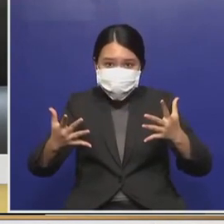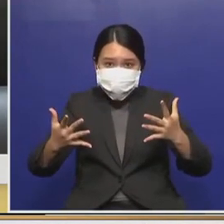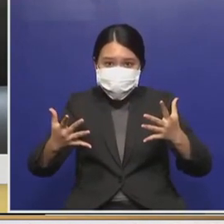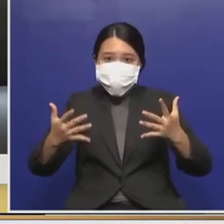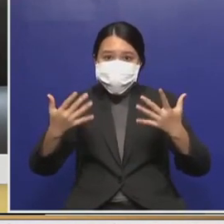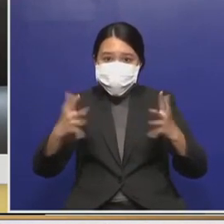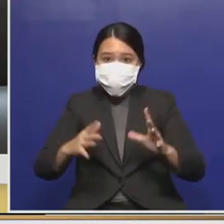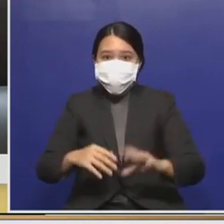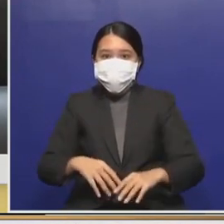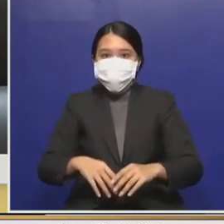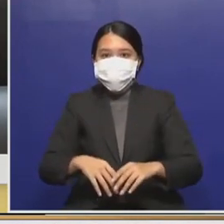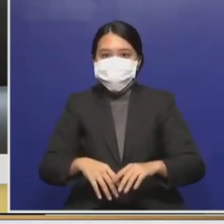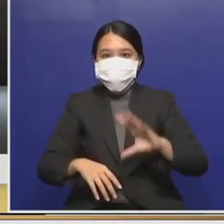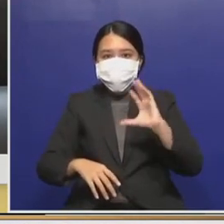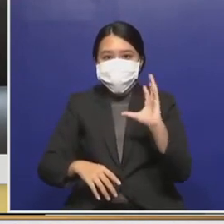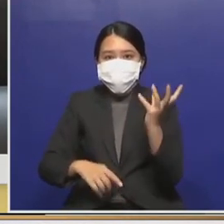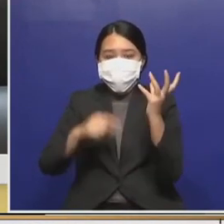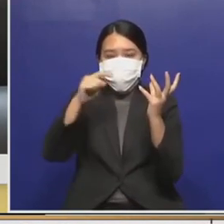ทั่วโลกไม่เอา